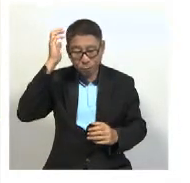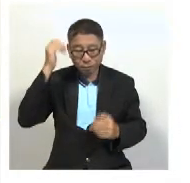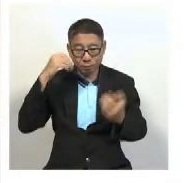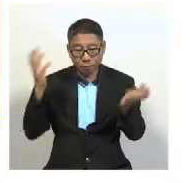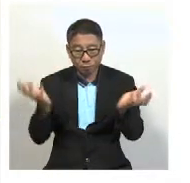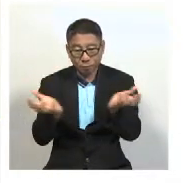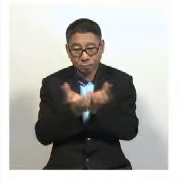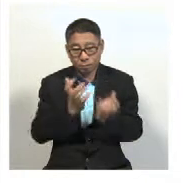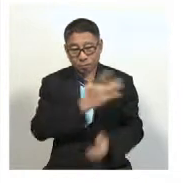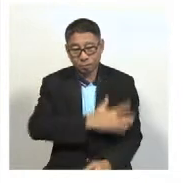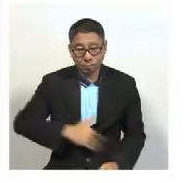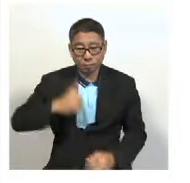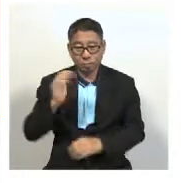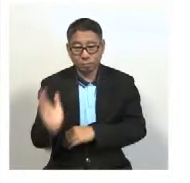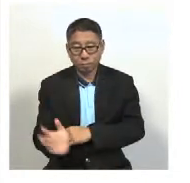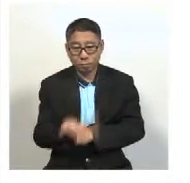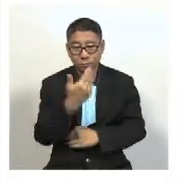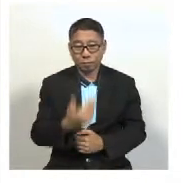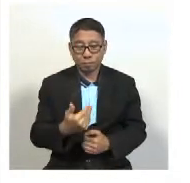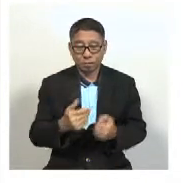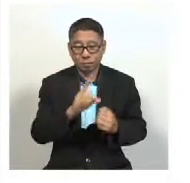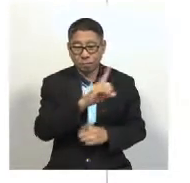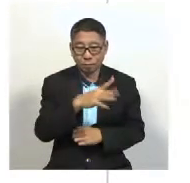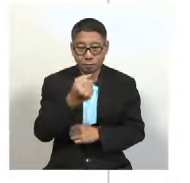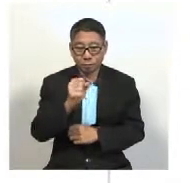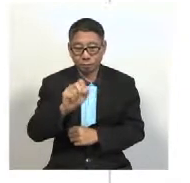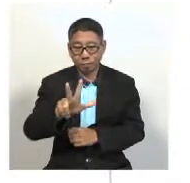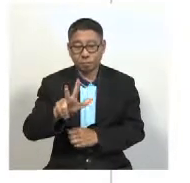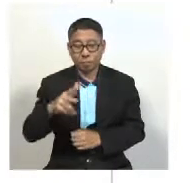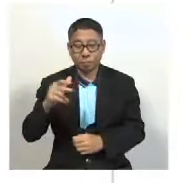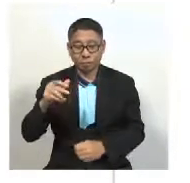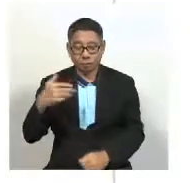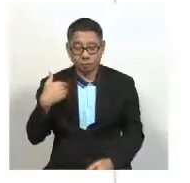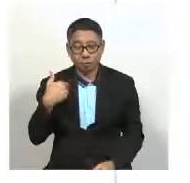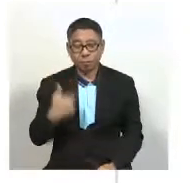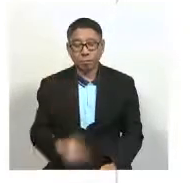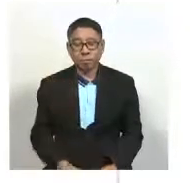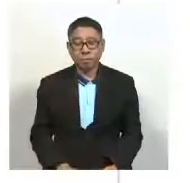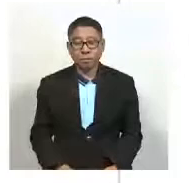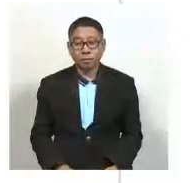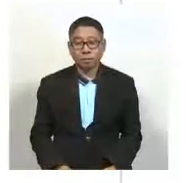บกับสุขภาพเช้านี้วัดได้อยู่ที่113ไมโครกรัมต่อลูกบาศก์เมตรค่ะ